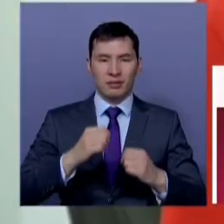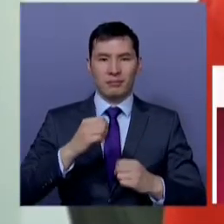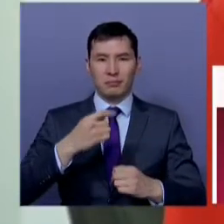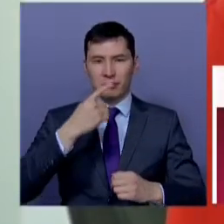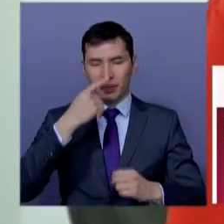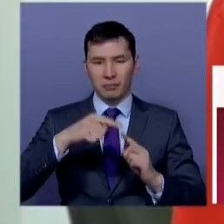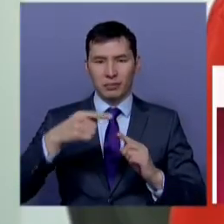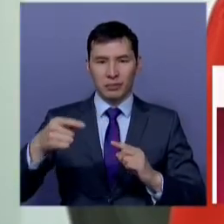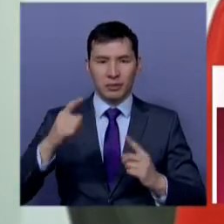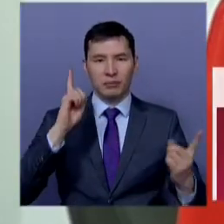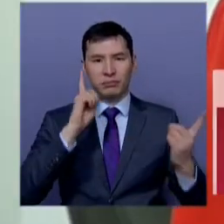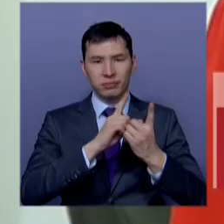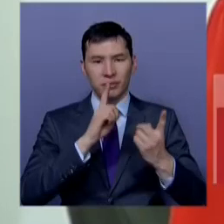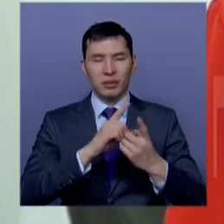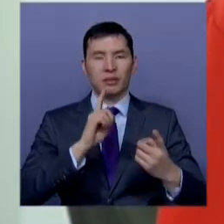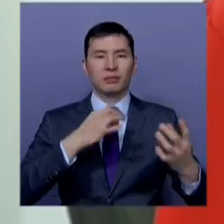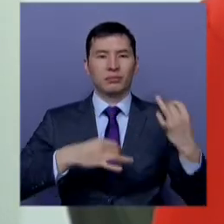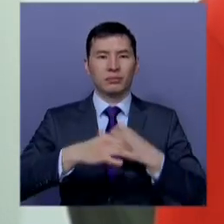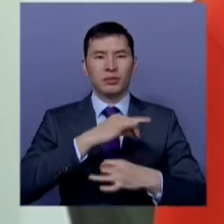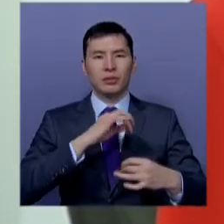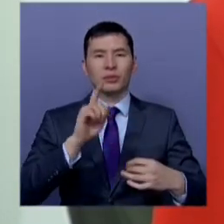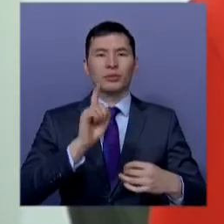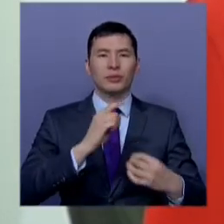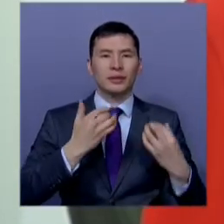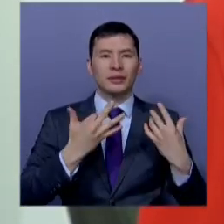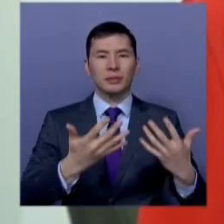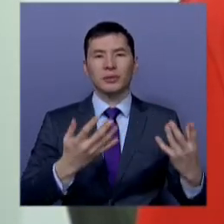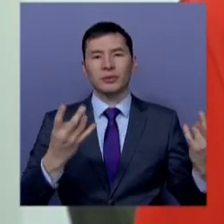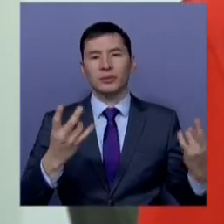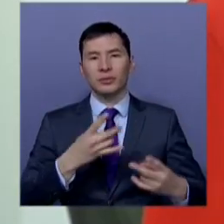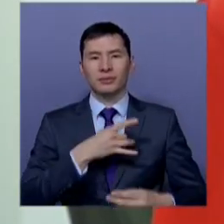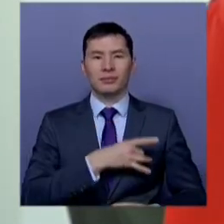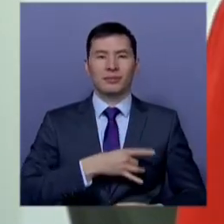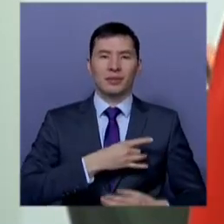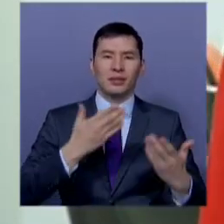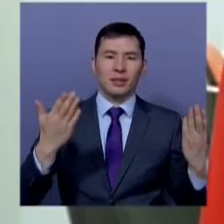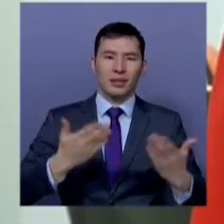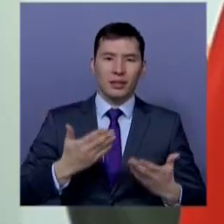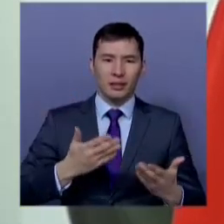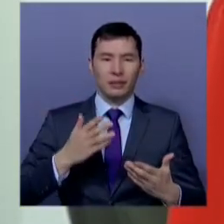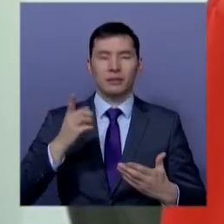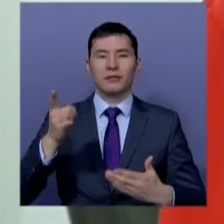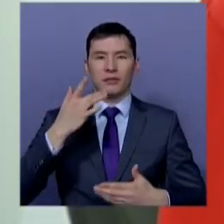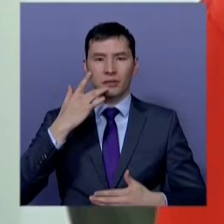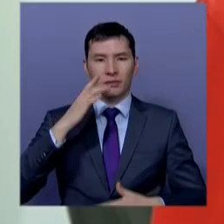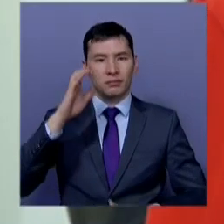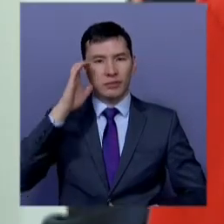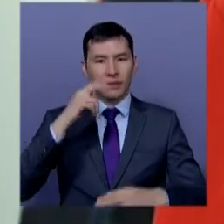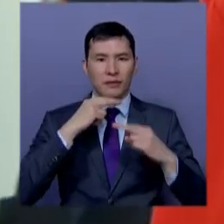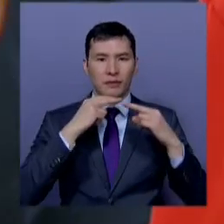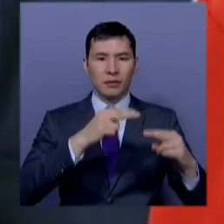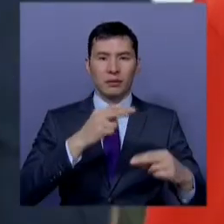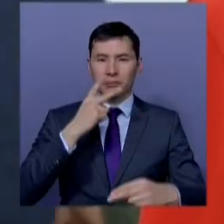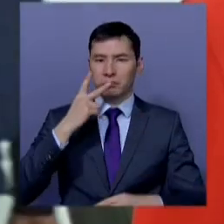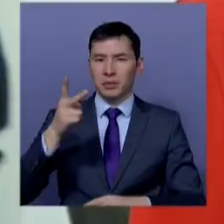мектептерде кім қандай жетіспей жатқан кемшіліктер бар, қандай мәселелерді көтеру керек, міне соның бәрін бір